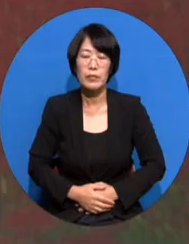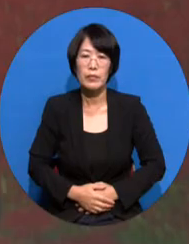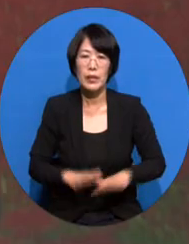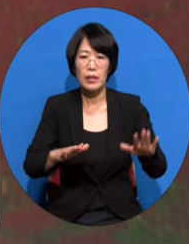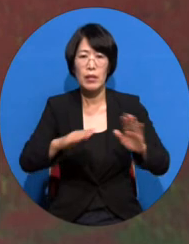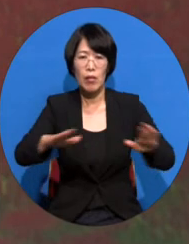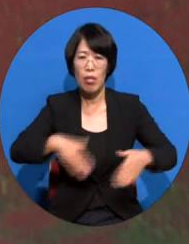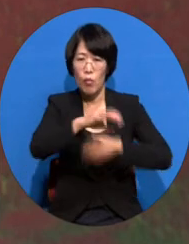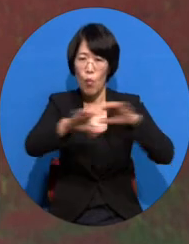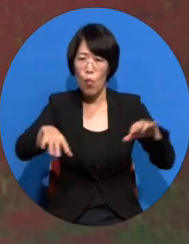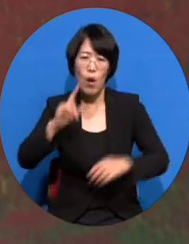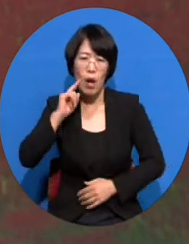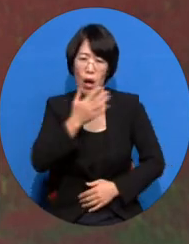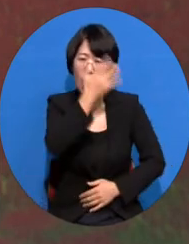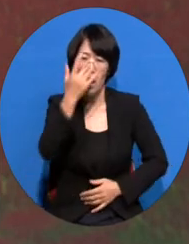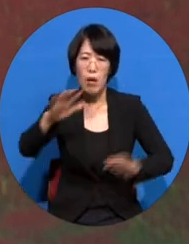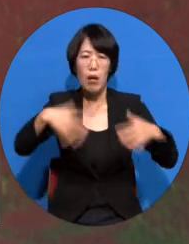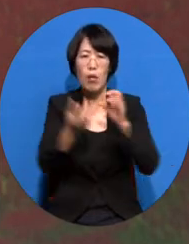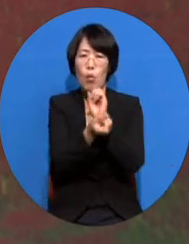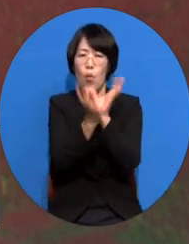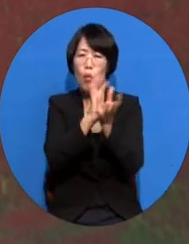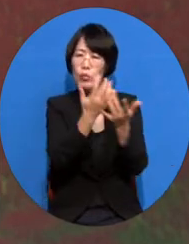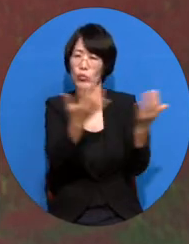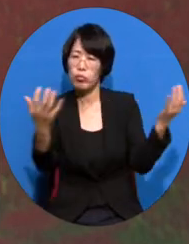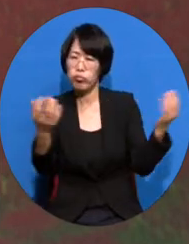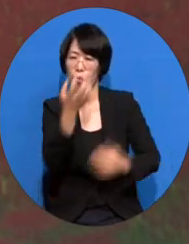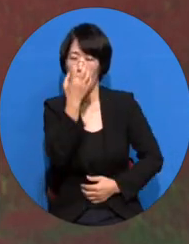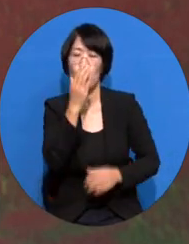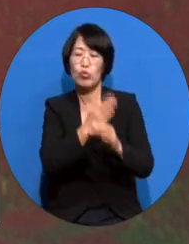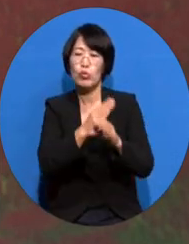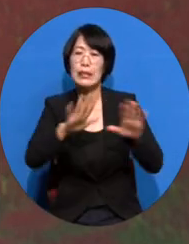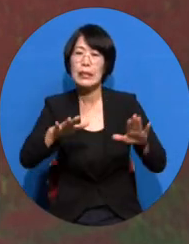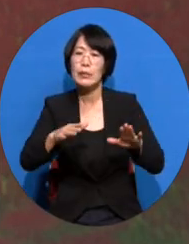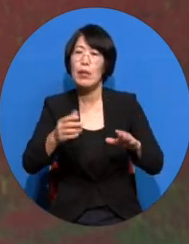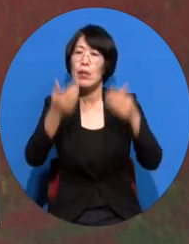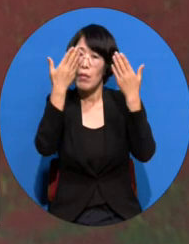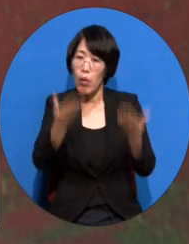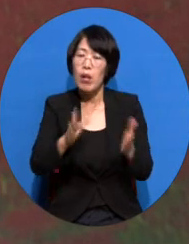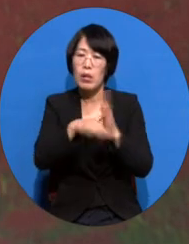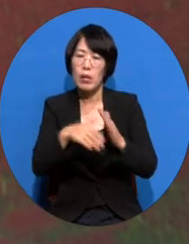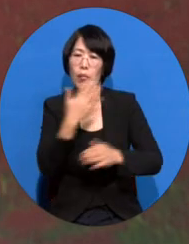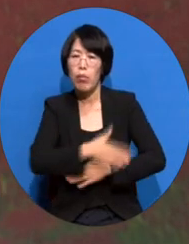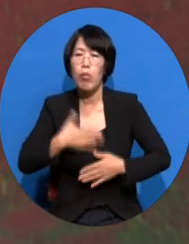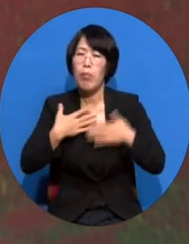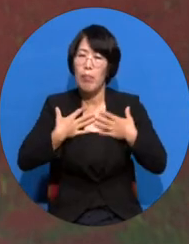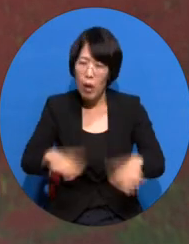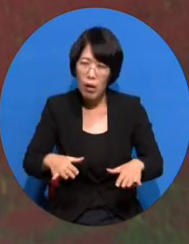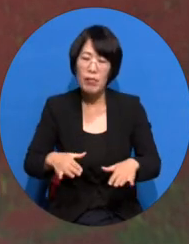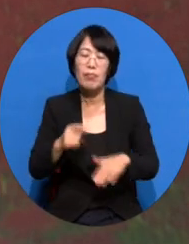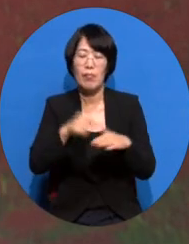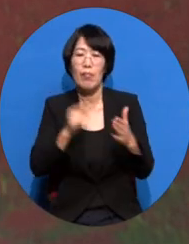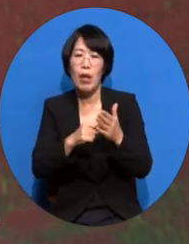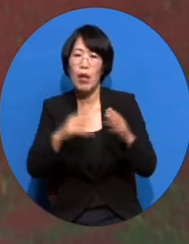요즘 전남 곳곳에는 아름다운 가을꽃들이 장관을 이루고 있습니다. 이번 연휴 코로나19로 지친 몸과 마음을 가을꽃을